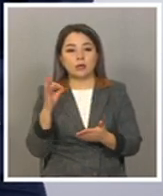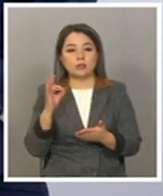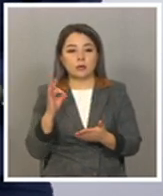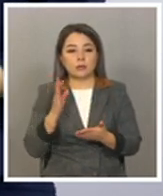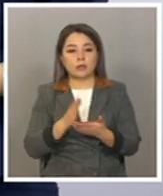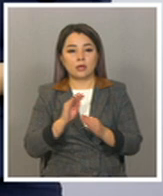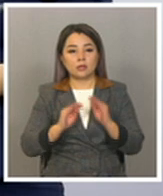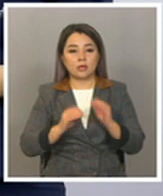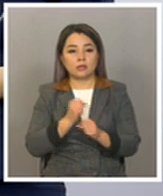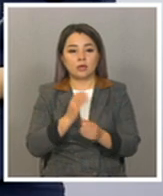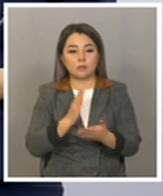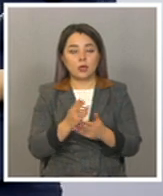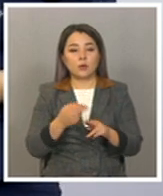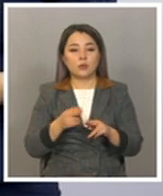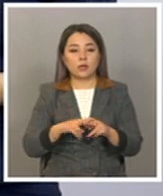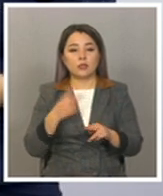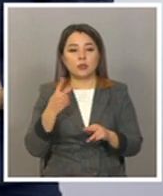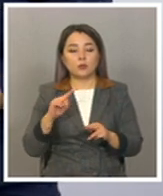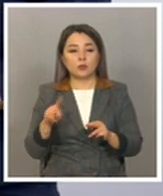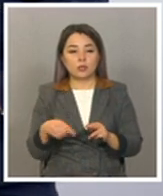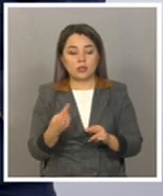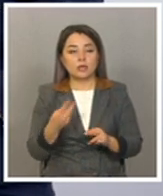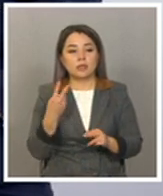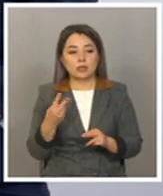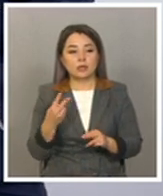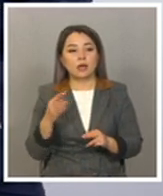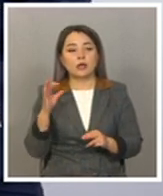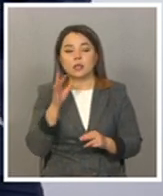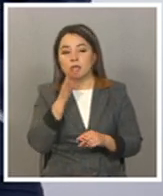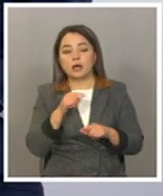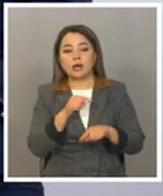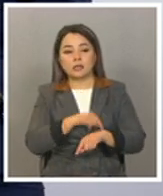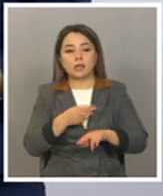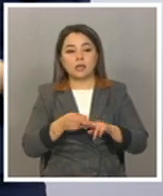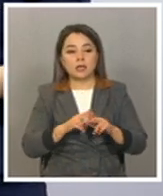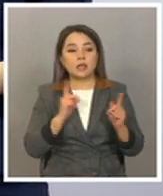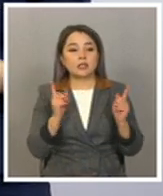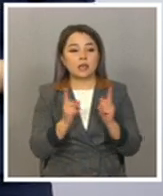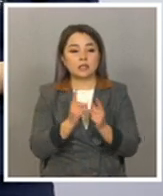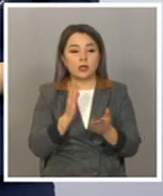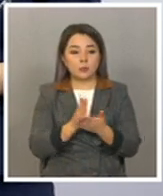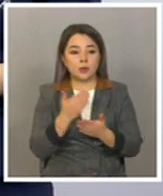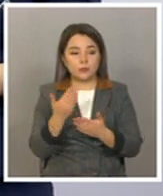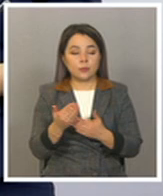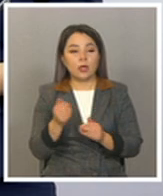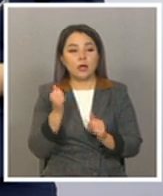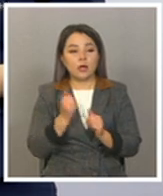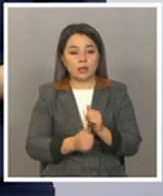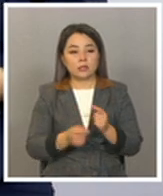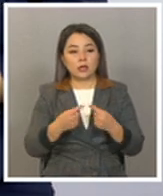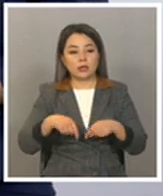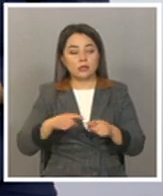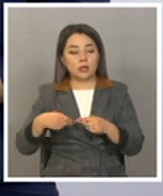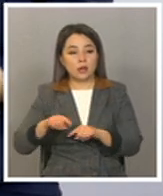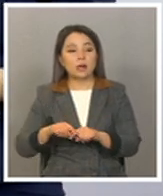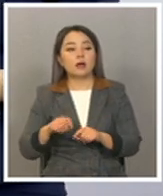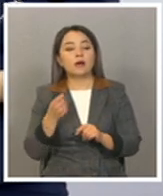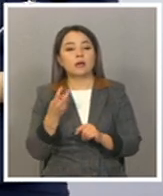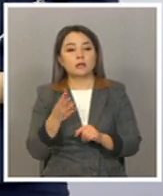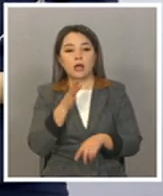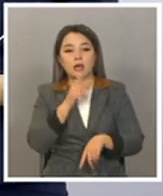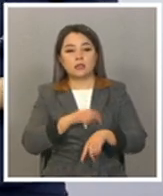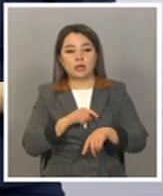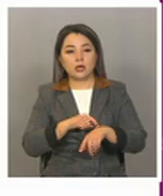олар 2,12 сағат өткеннен кейін кездессе, онда әрқайсы қанша километр